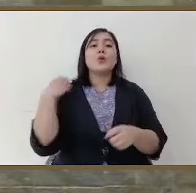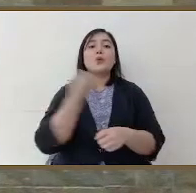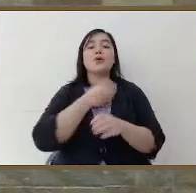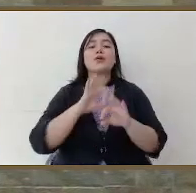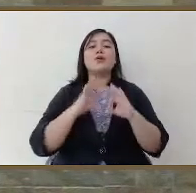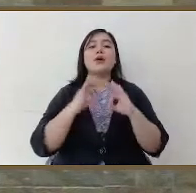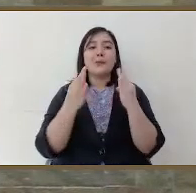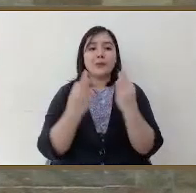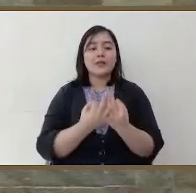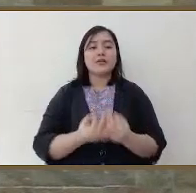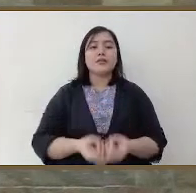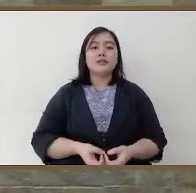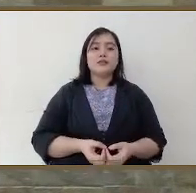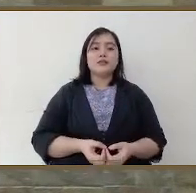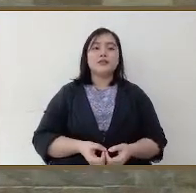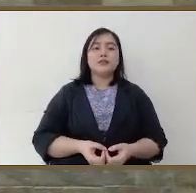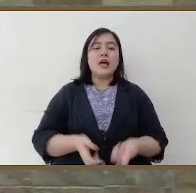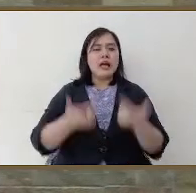pamilya.